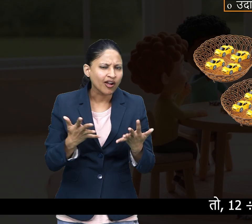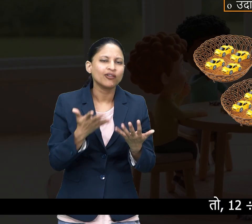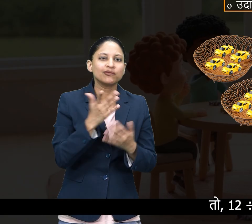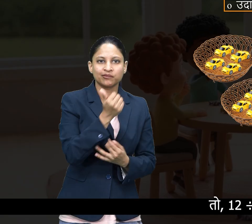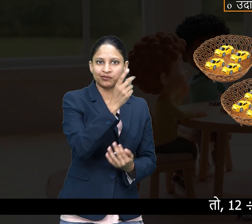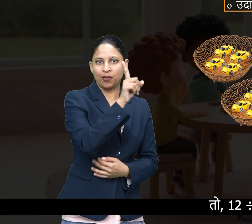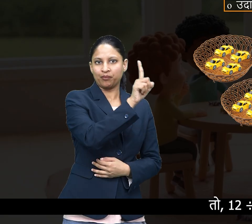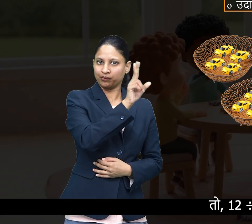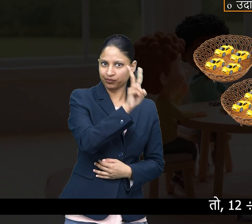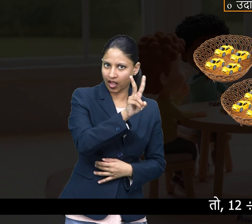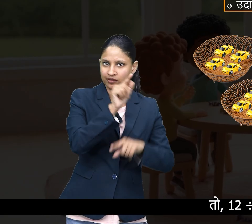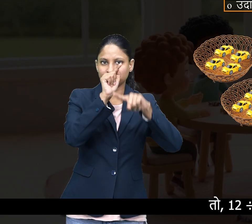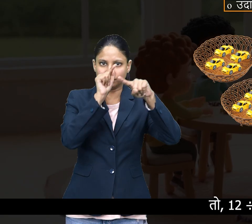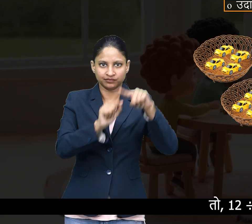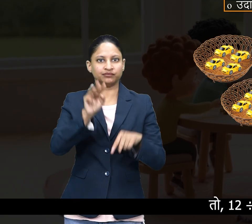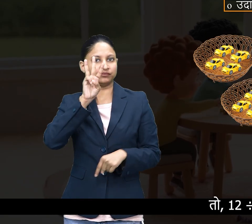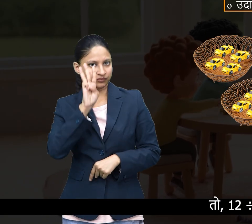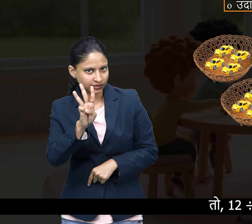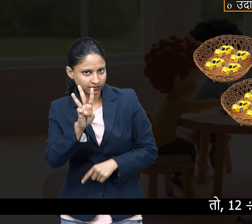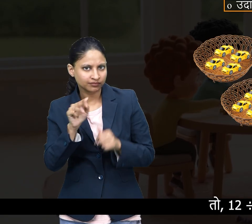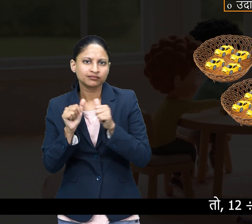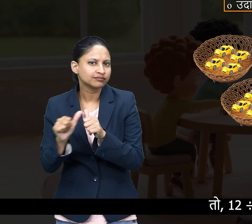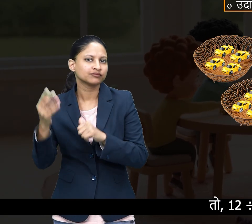तो 12 भाग 3 बराबर 4।